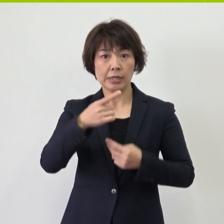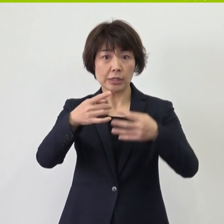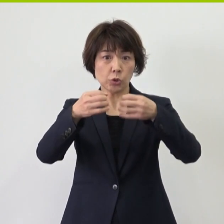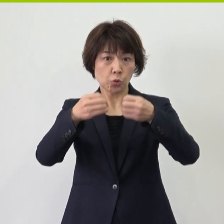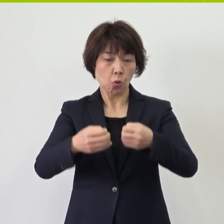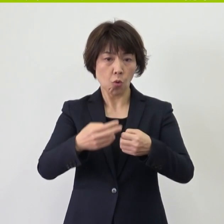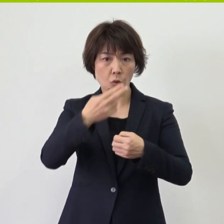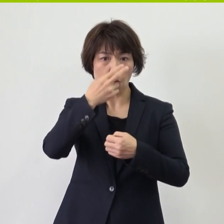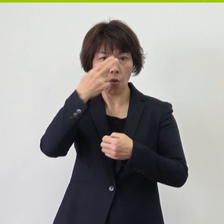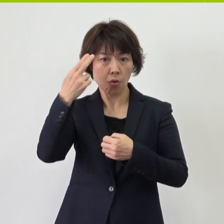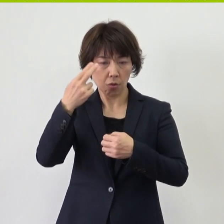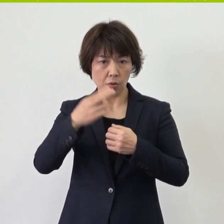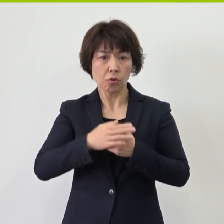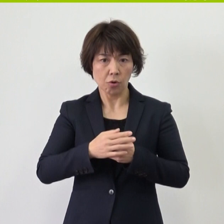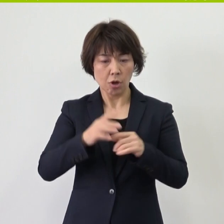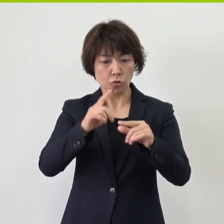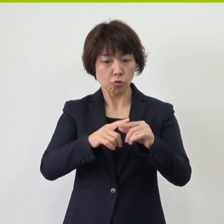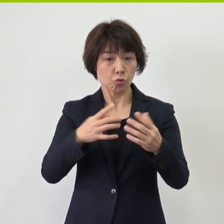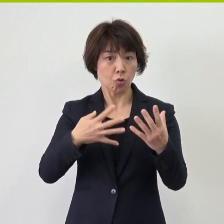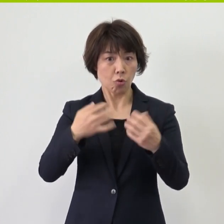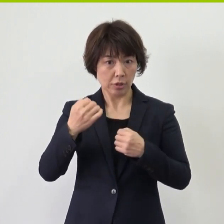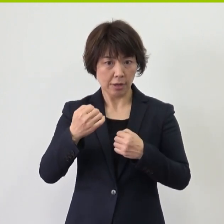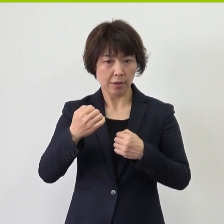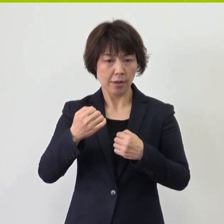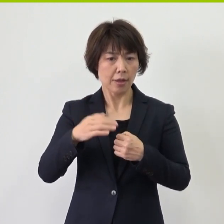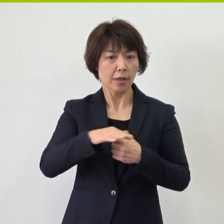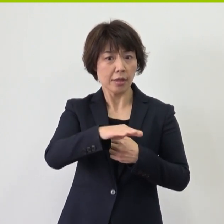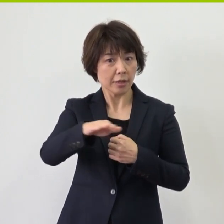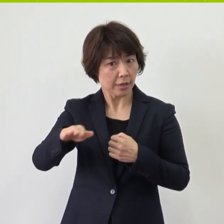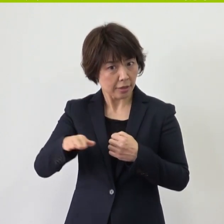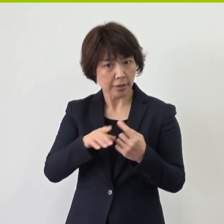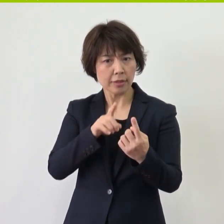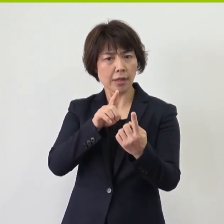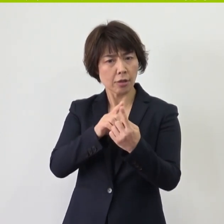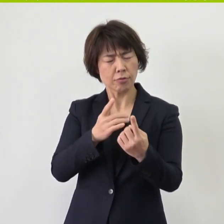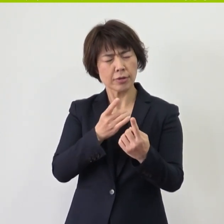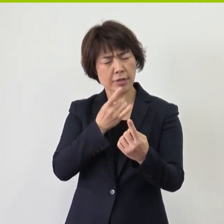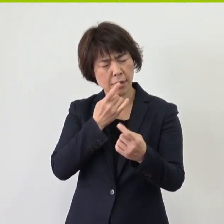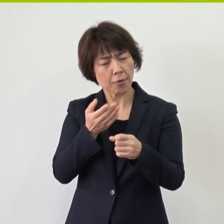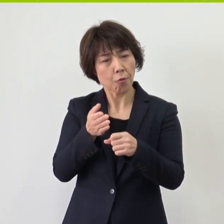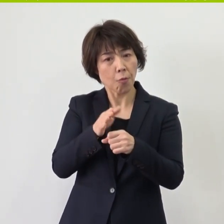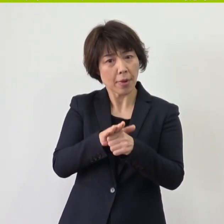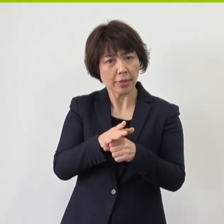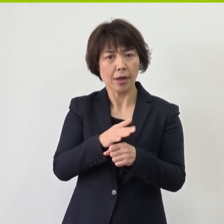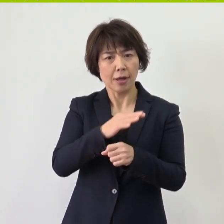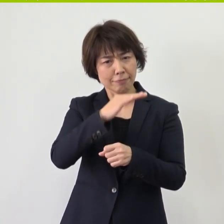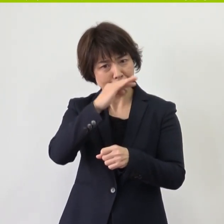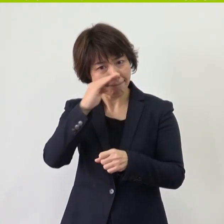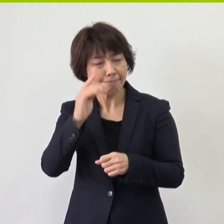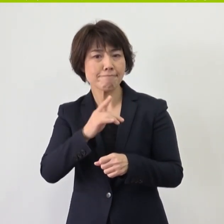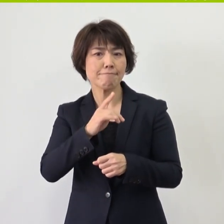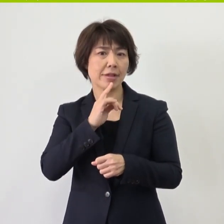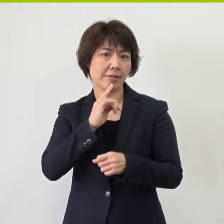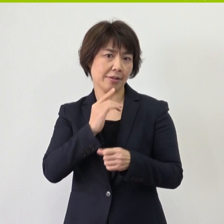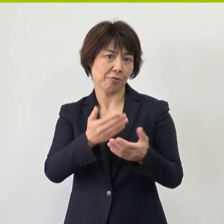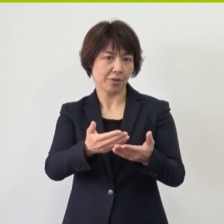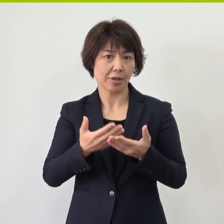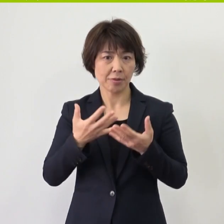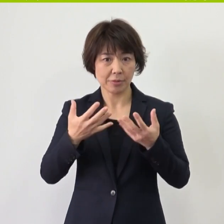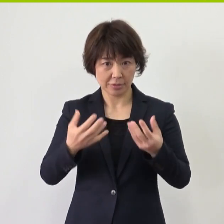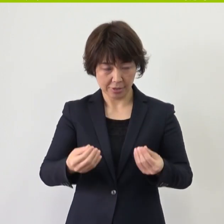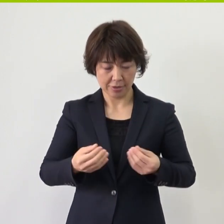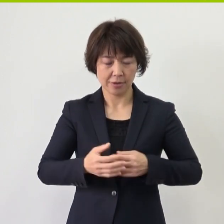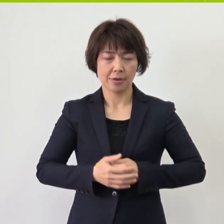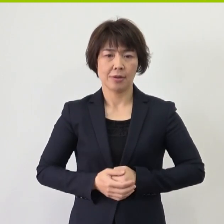一条高校中高生への期待を込めた素敵なメッセージをいただいているところ